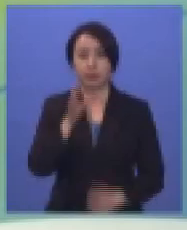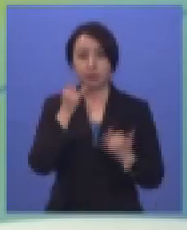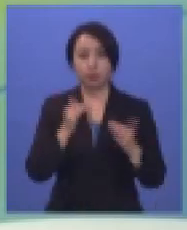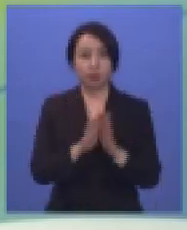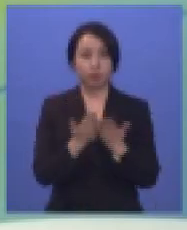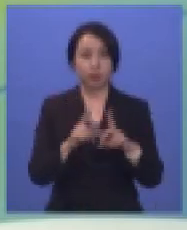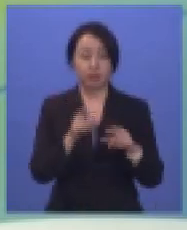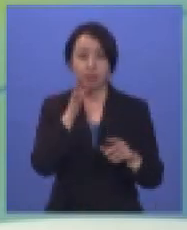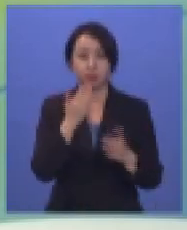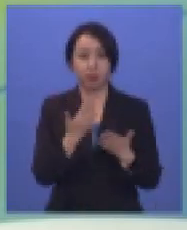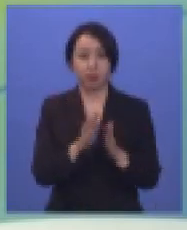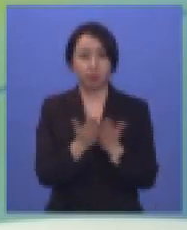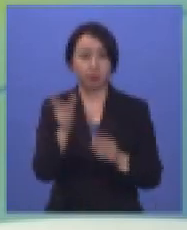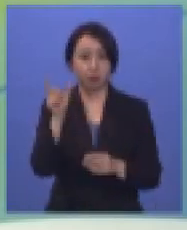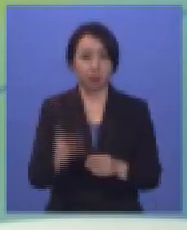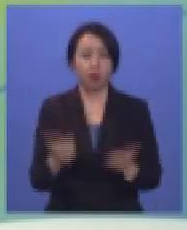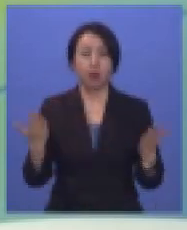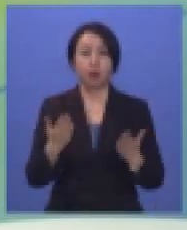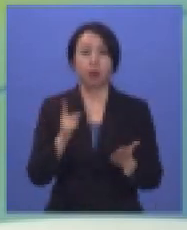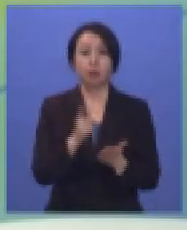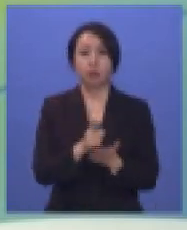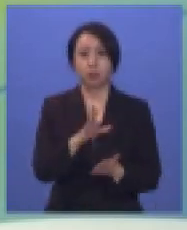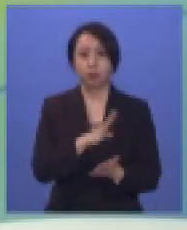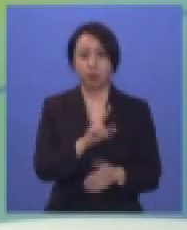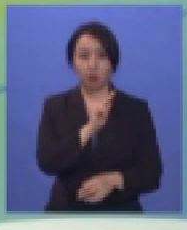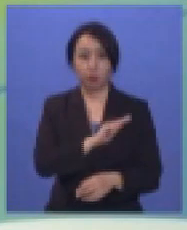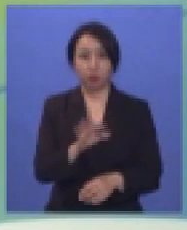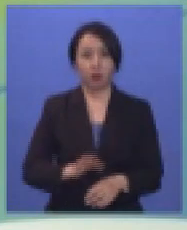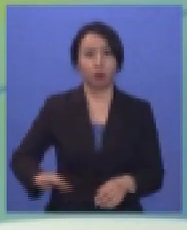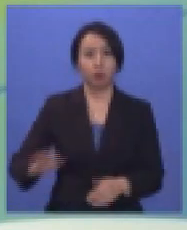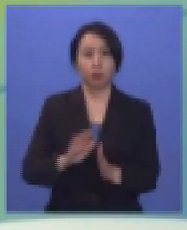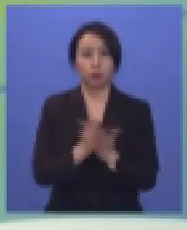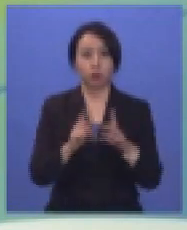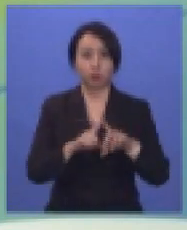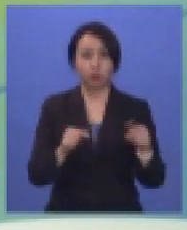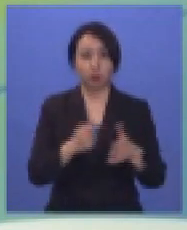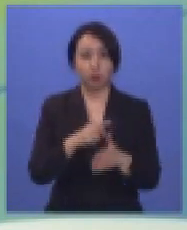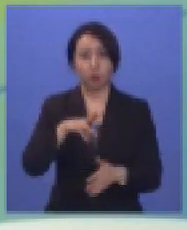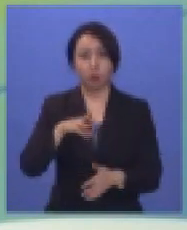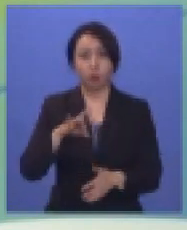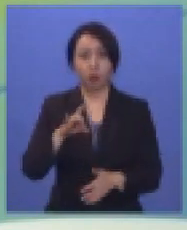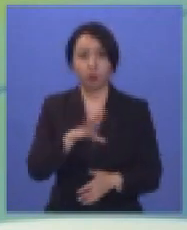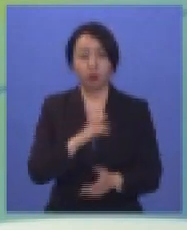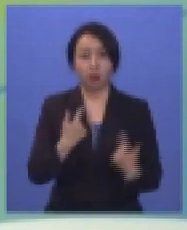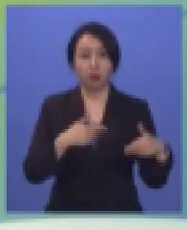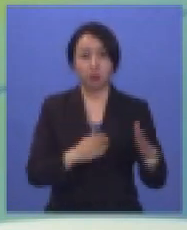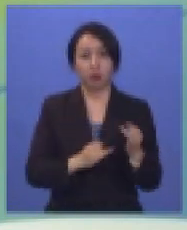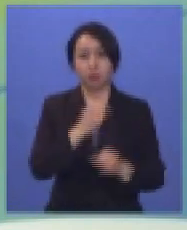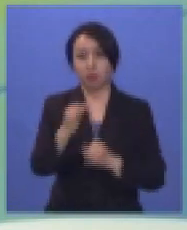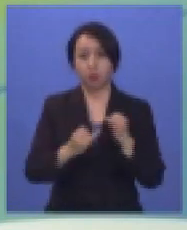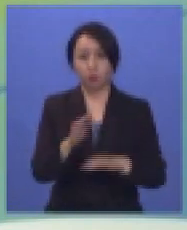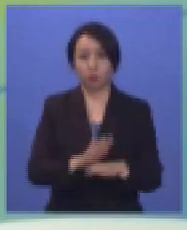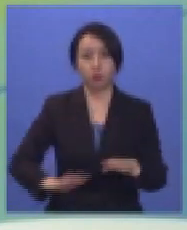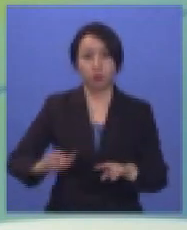Современная библиотека и современный библиотекарь. Какими они должны быть? Работники областной библиотеки имени Сабита Муканова